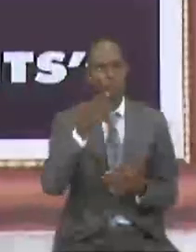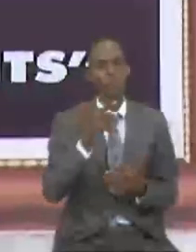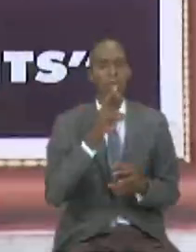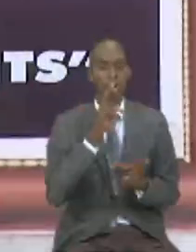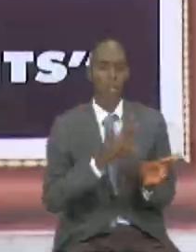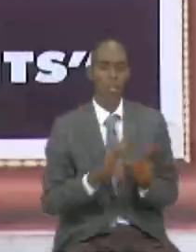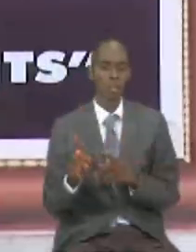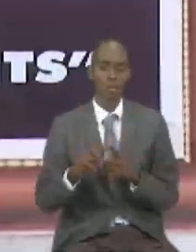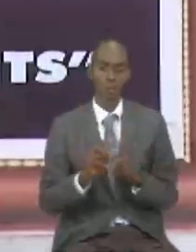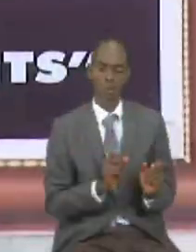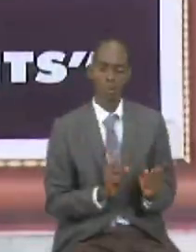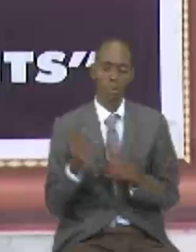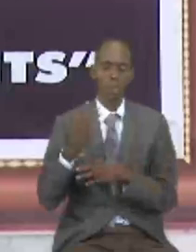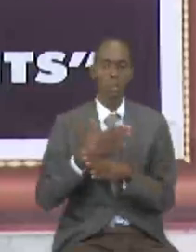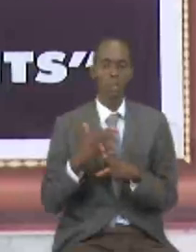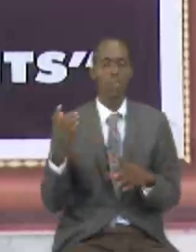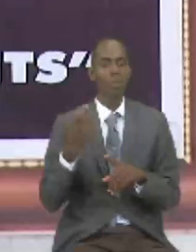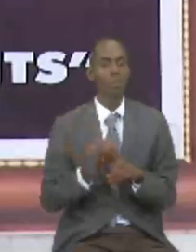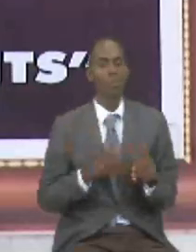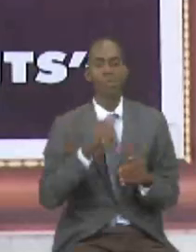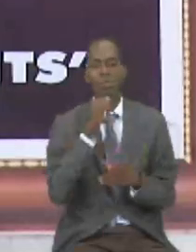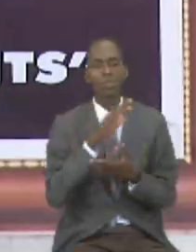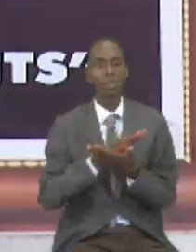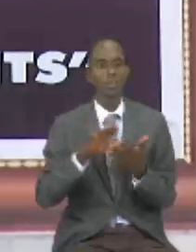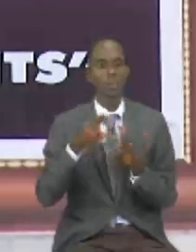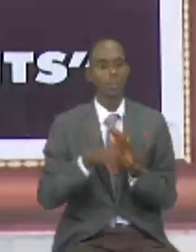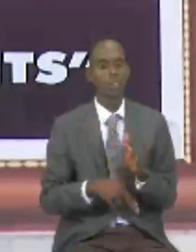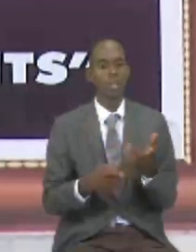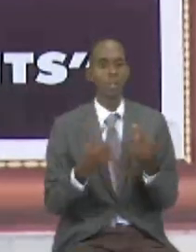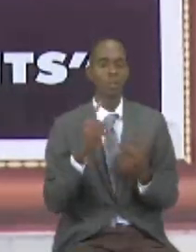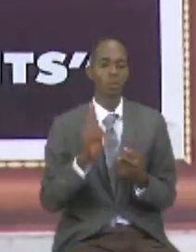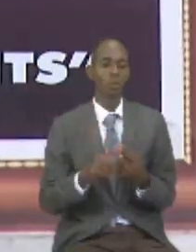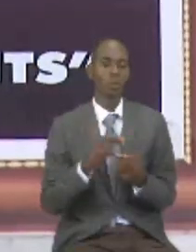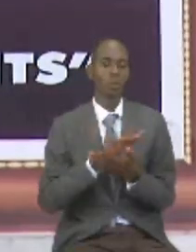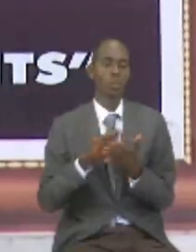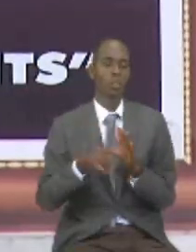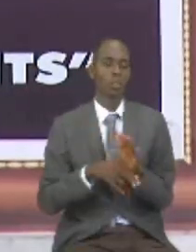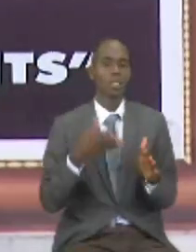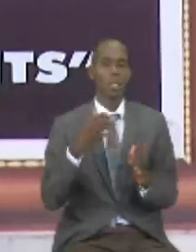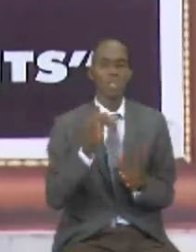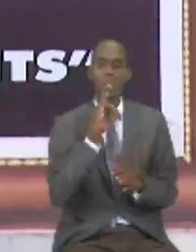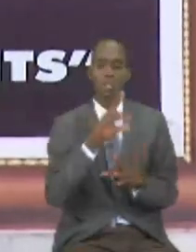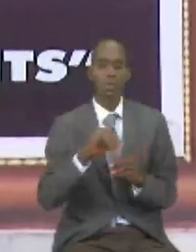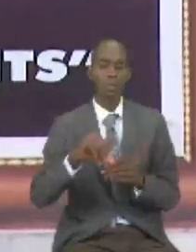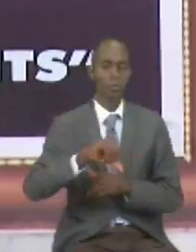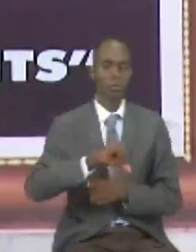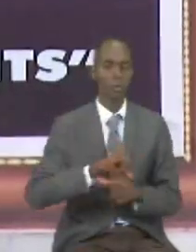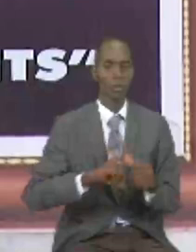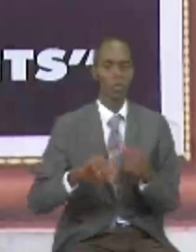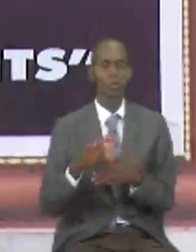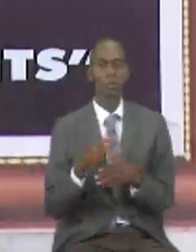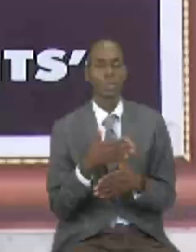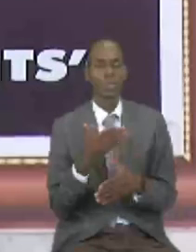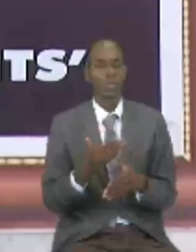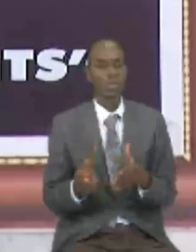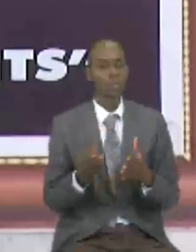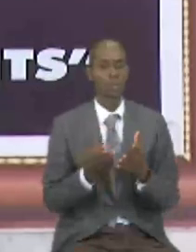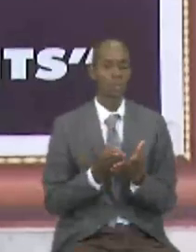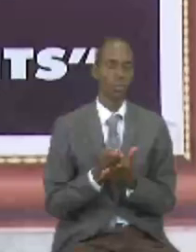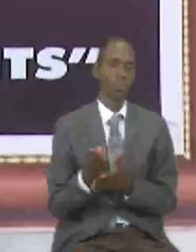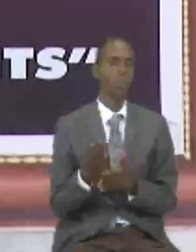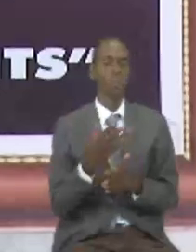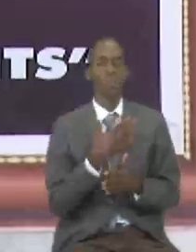tu es prêt à abandonner l'injustice pour venir à la justice. Alors il n'y a pas de communion, il n'y a pas d'amitié entre